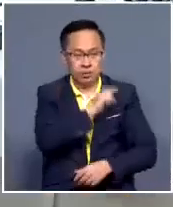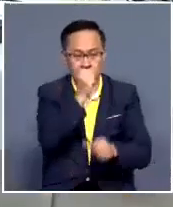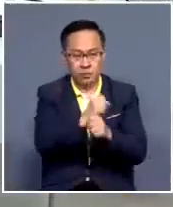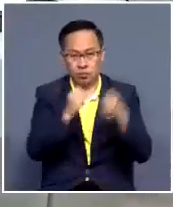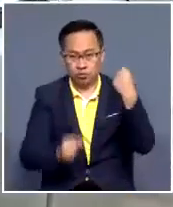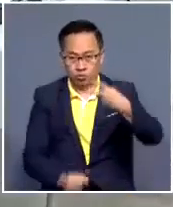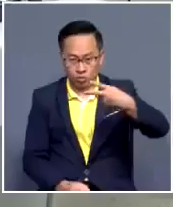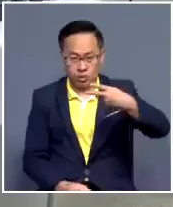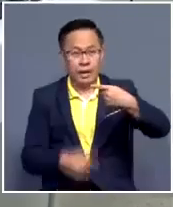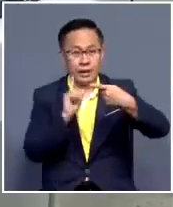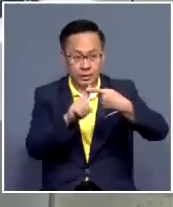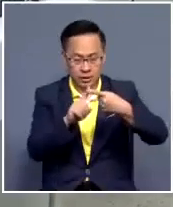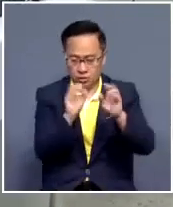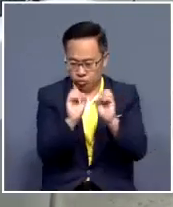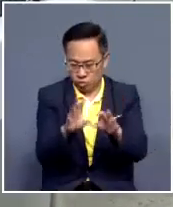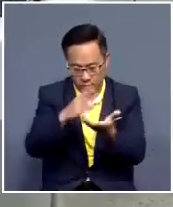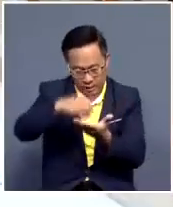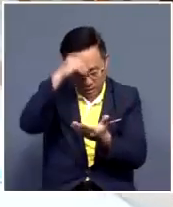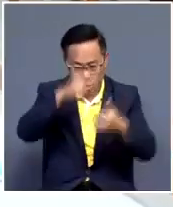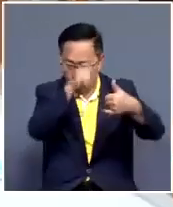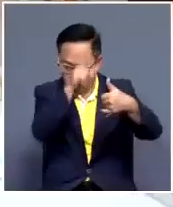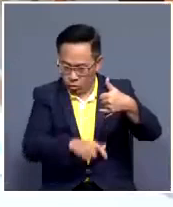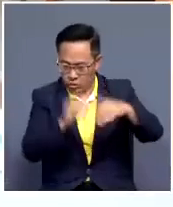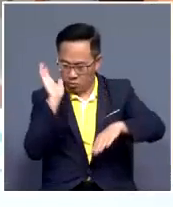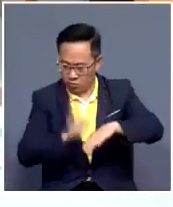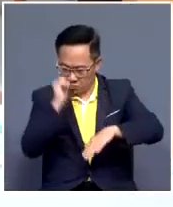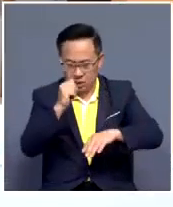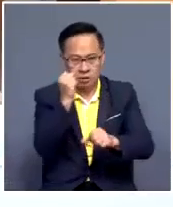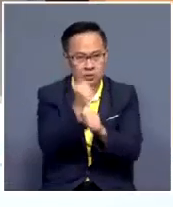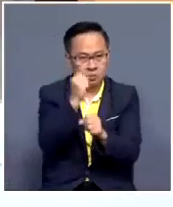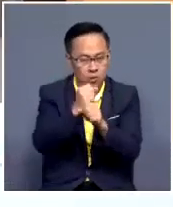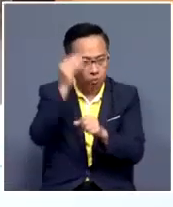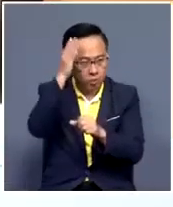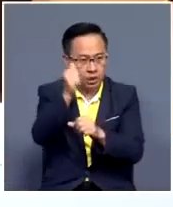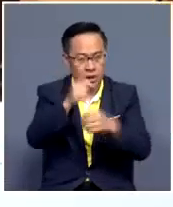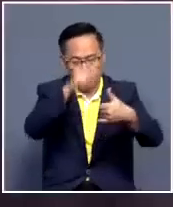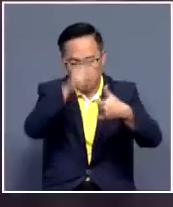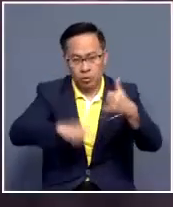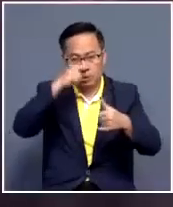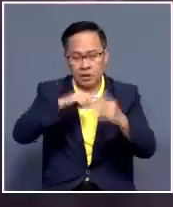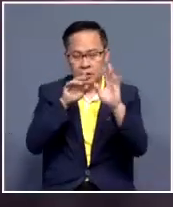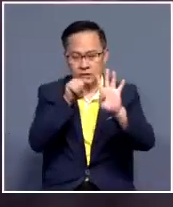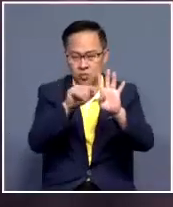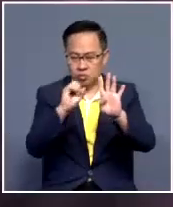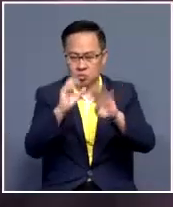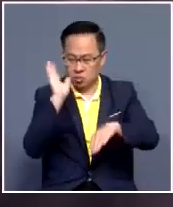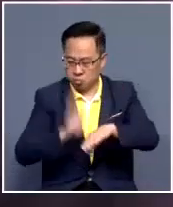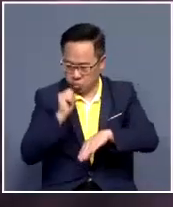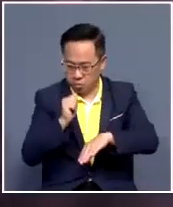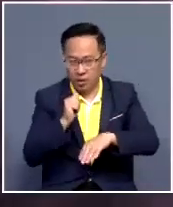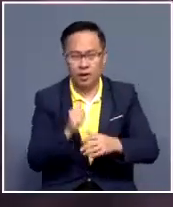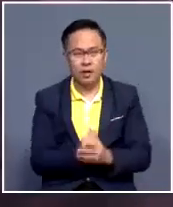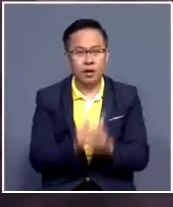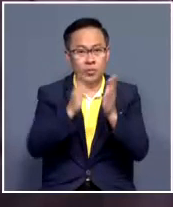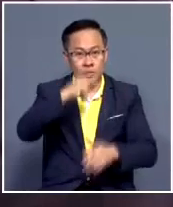านหนึ่งก็คือให้การศึกษาสร้างกำลังคนที่มีคุณภาพสูงเป็นคนไทย 4.0 นะครับจะเป็นคนไทยที่